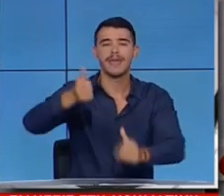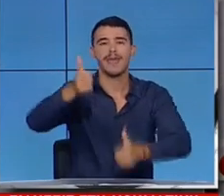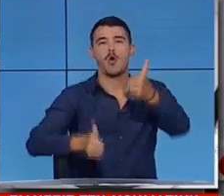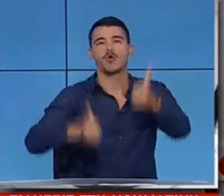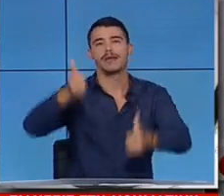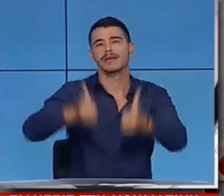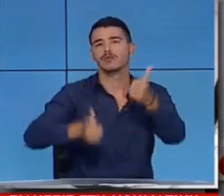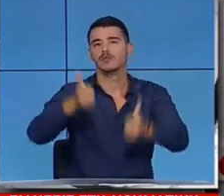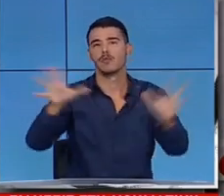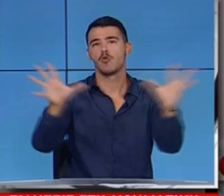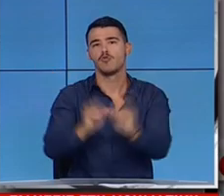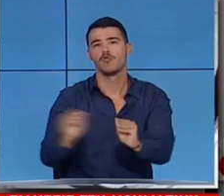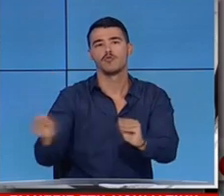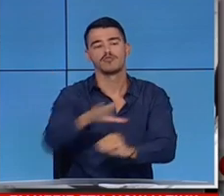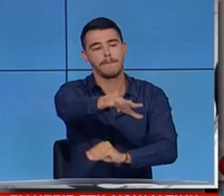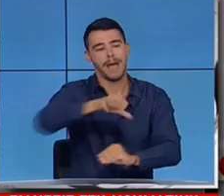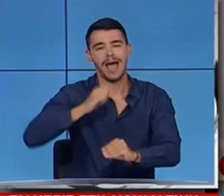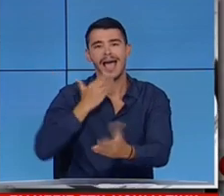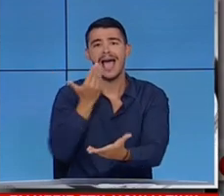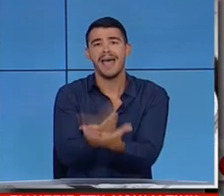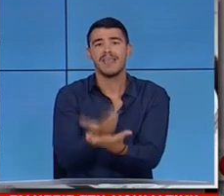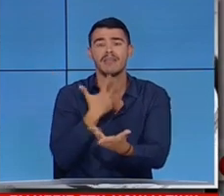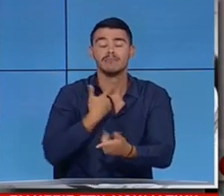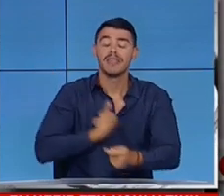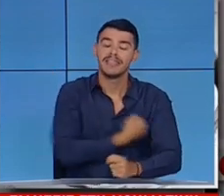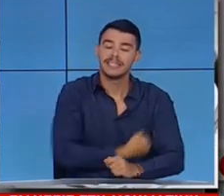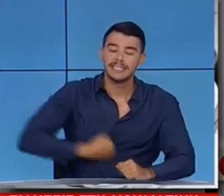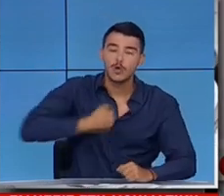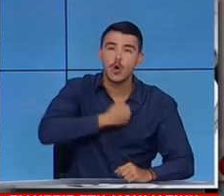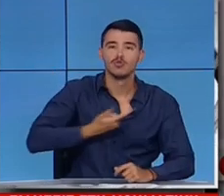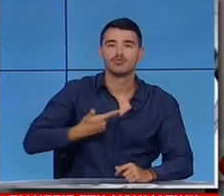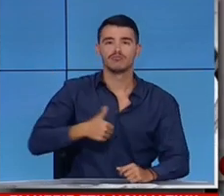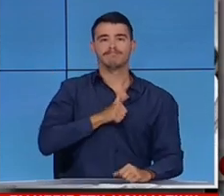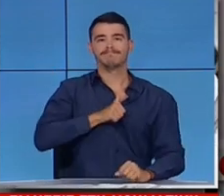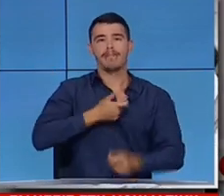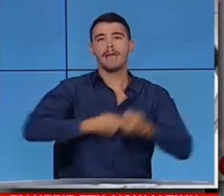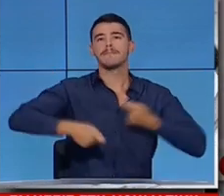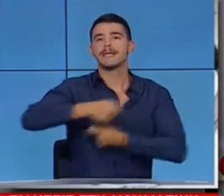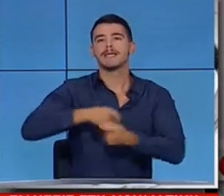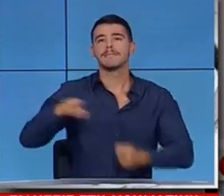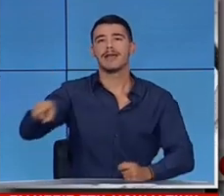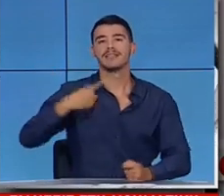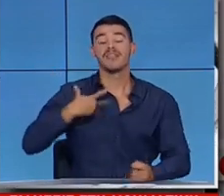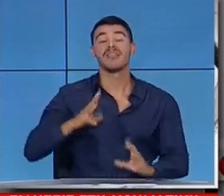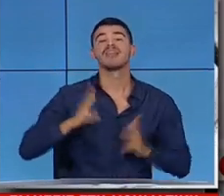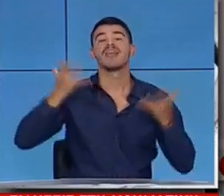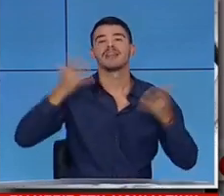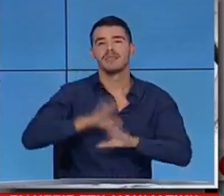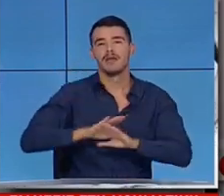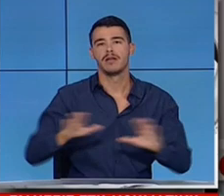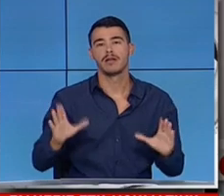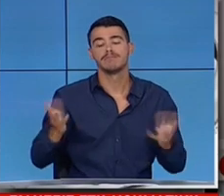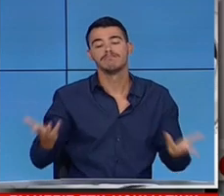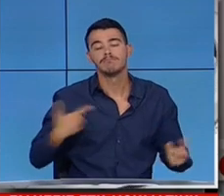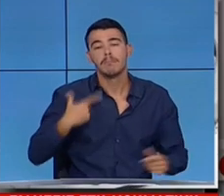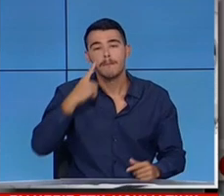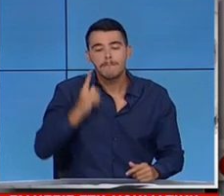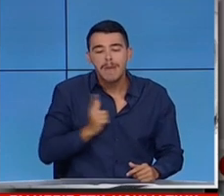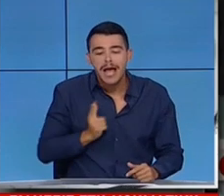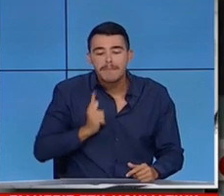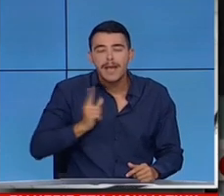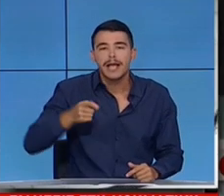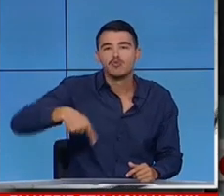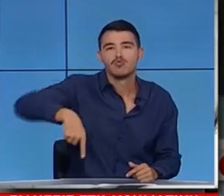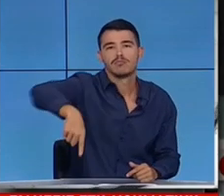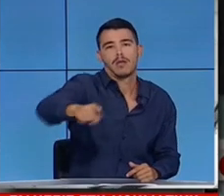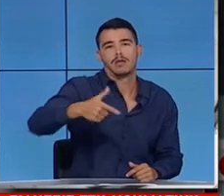προχωρήσει. Δυστυχώς αυτό δεν έγινε από επιχειρηματική επιλογή. Υπάρχει η απόφαση του Συμβουλίου της Επικρατείας ενώπιόν μας. Αναμένουμε.